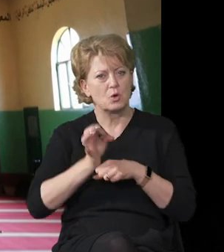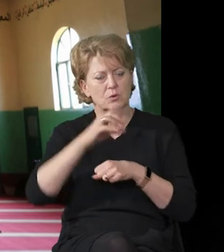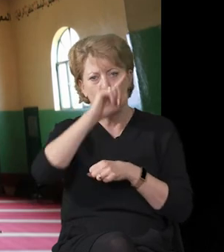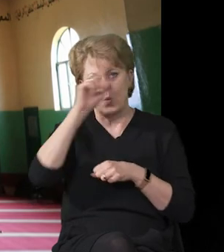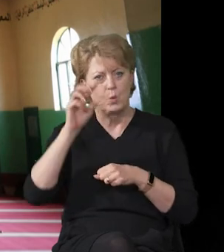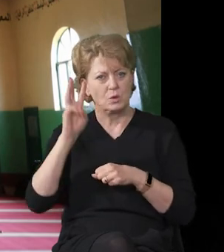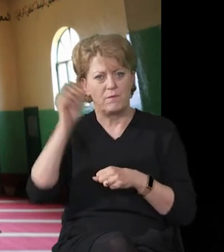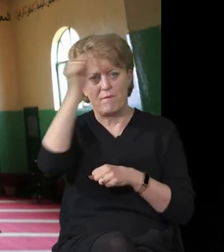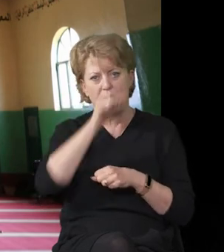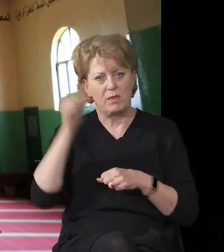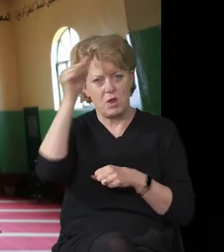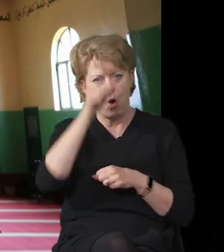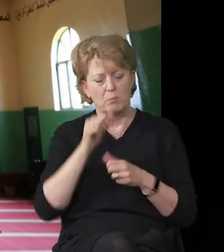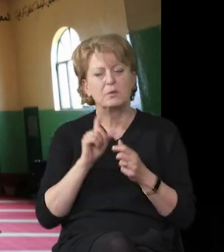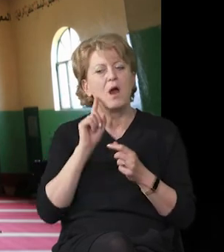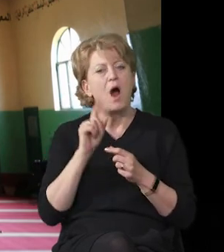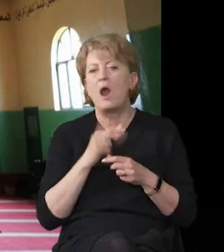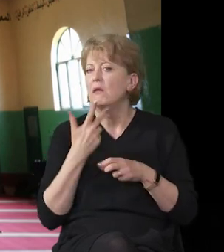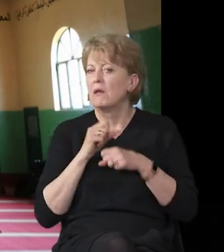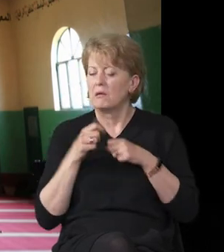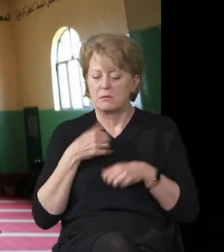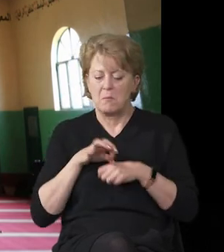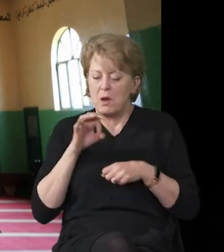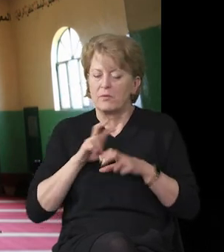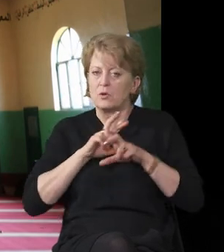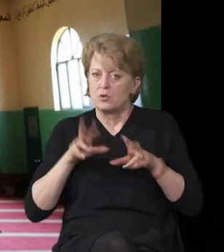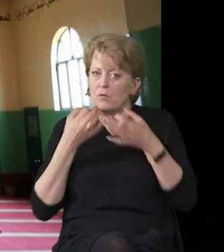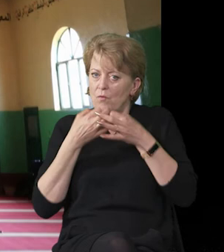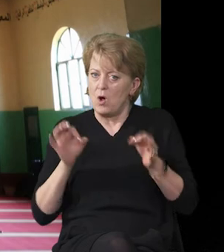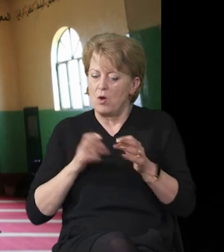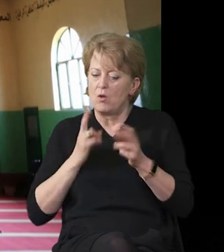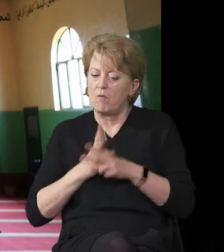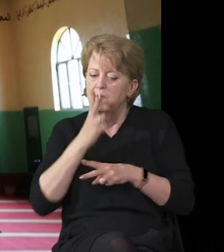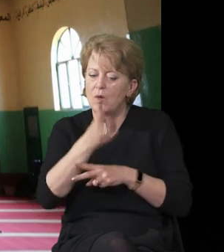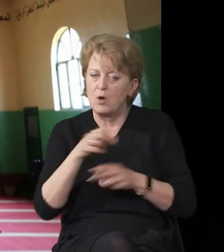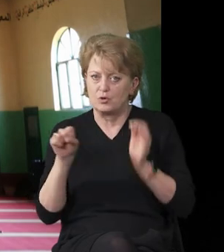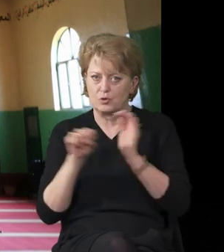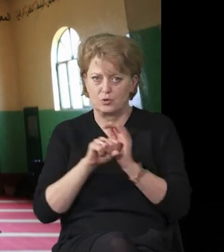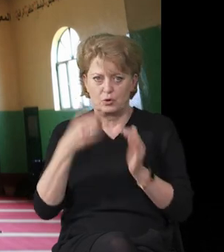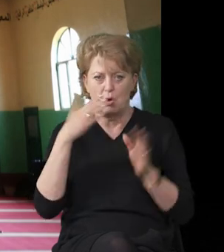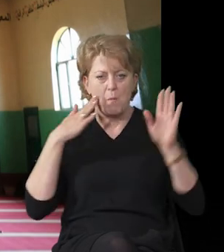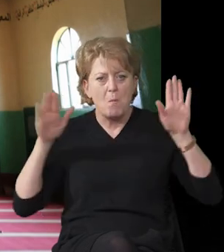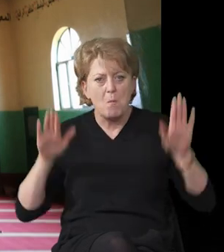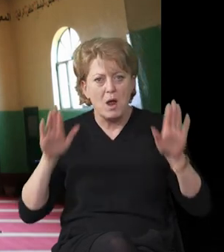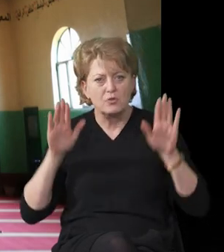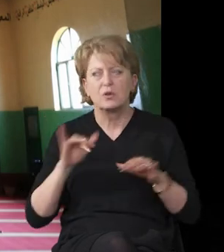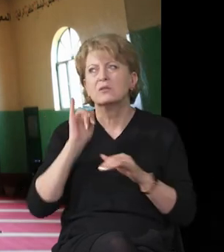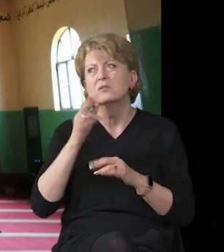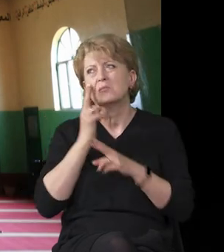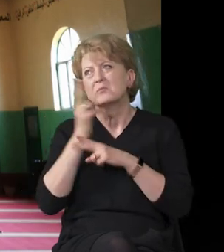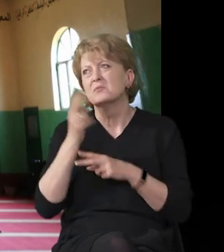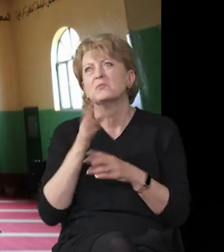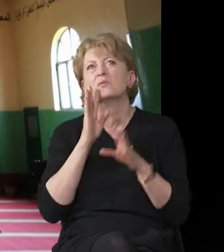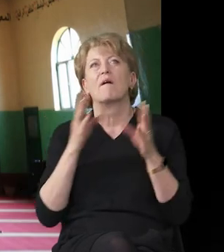nie jestem pewien, czy do wszystkich meczetów można wchodzić i też te meczety nie są tak imponujące jak kościoły. No ale trzeba